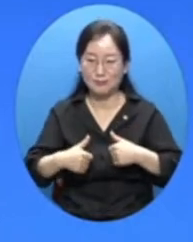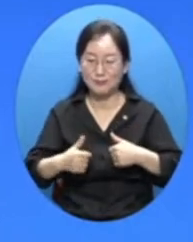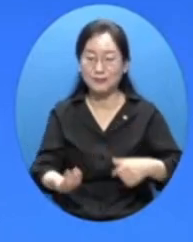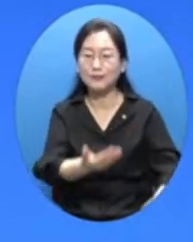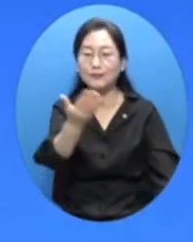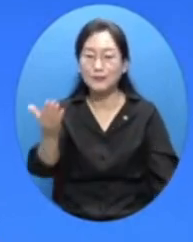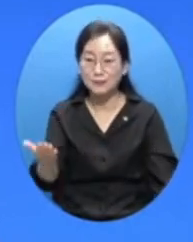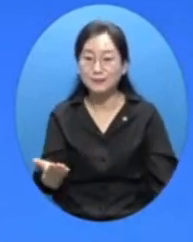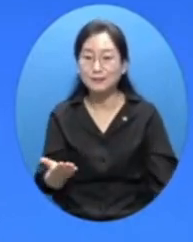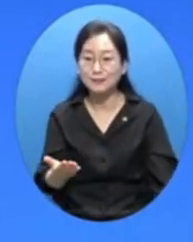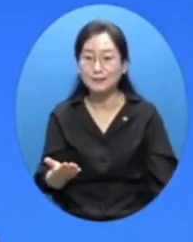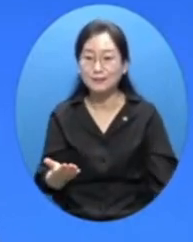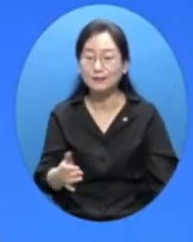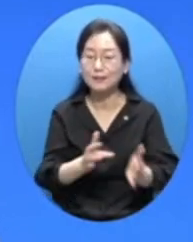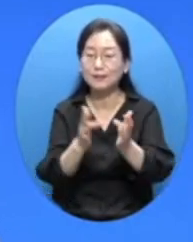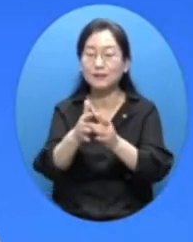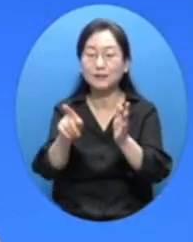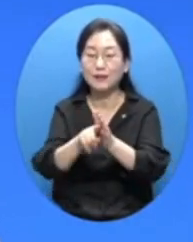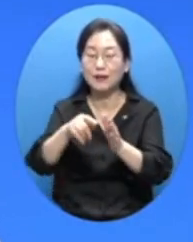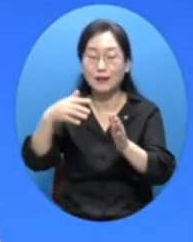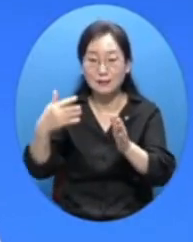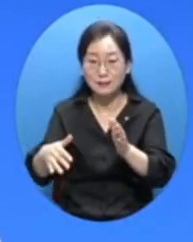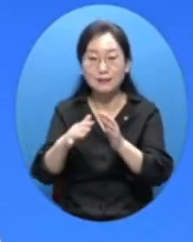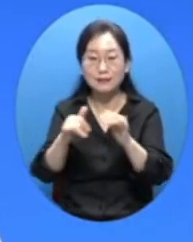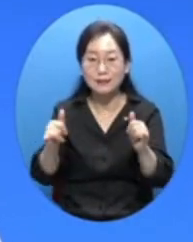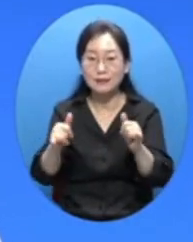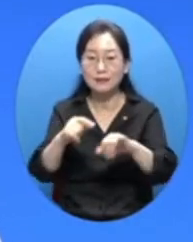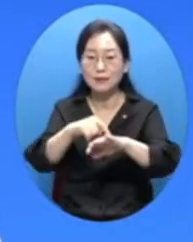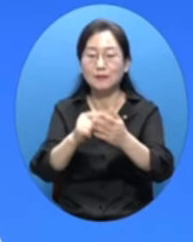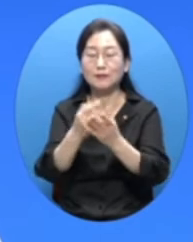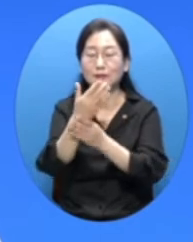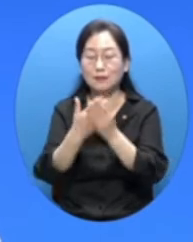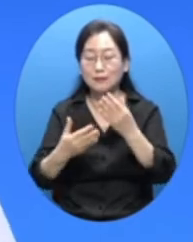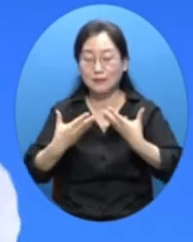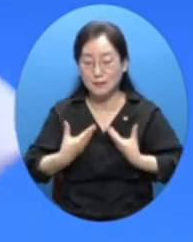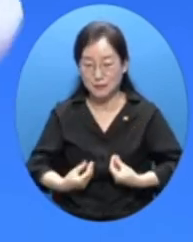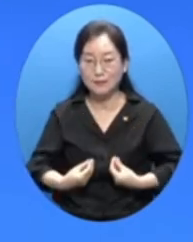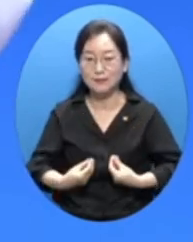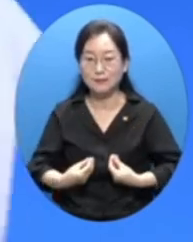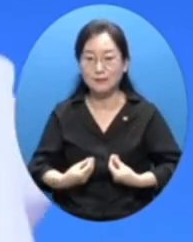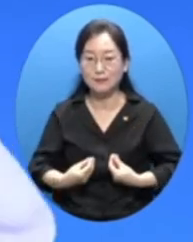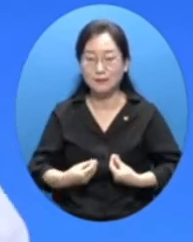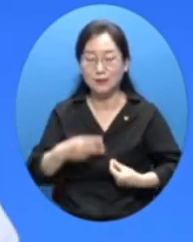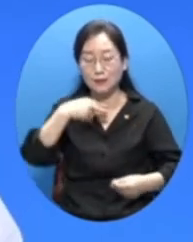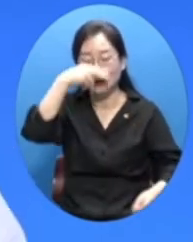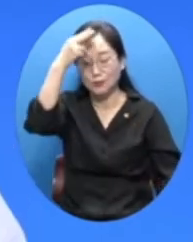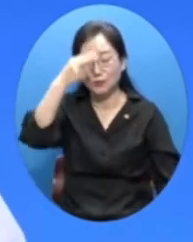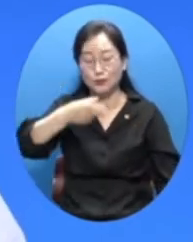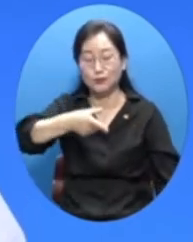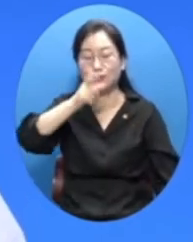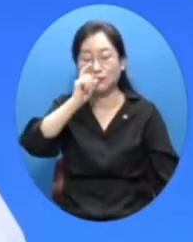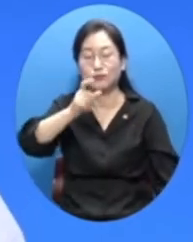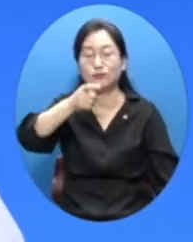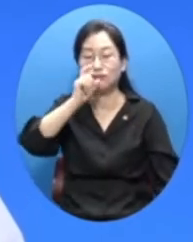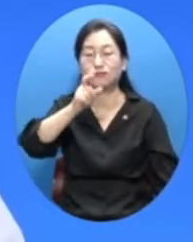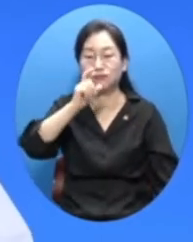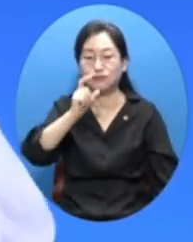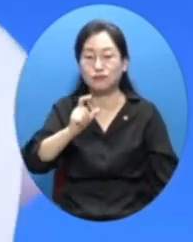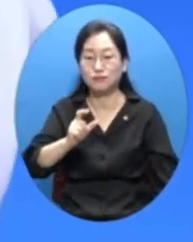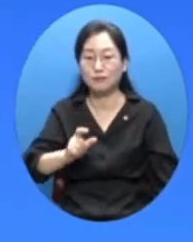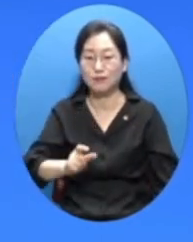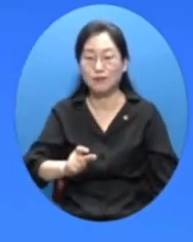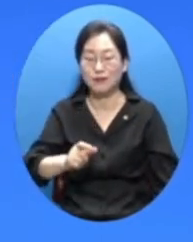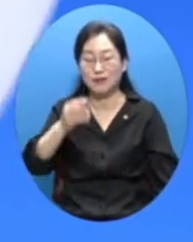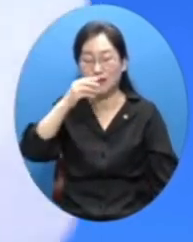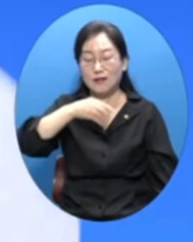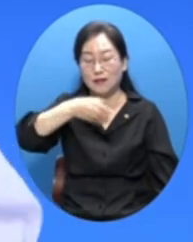여러분, 예수 믿지 않은 사람들은 낙심하고 좌절하면 그냥 술을 먹고 세상보다 처먹는다